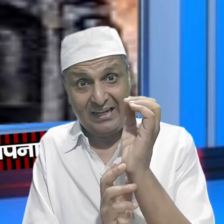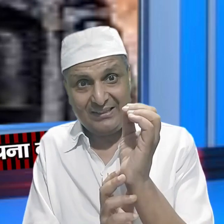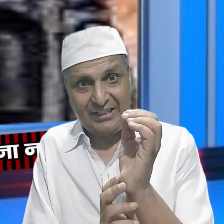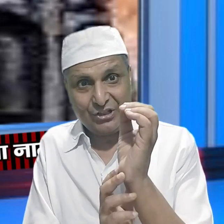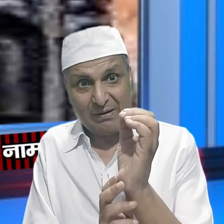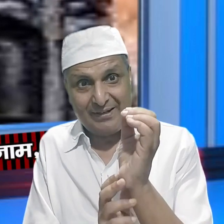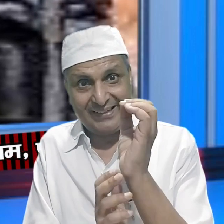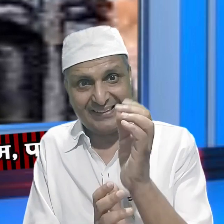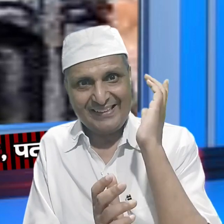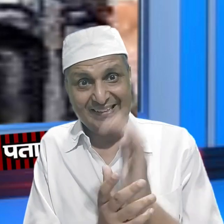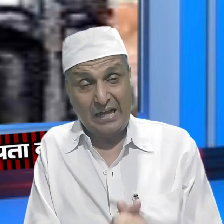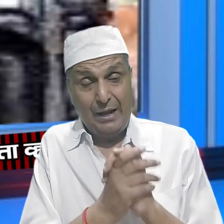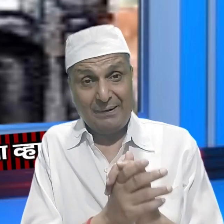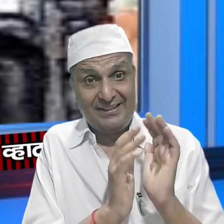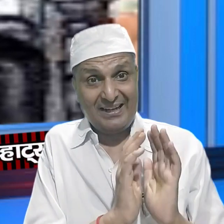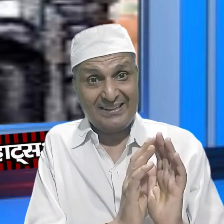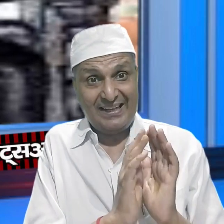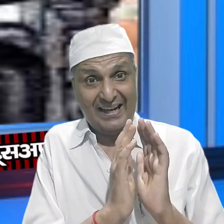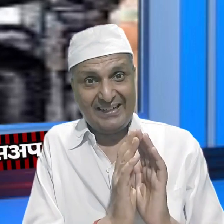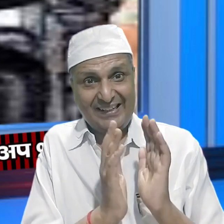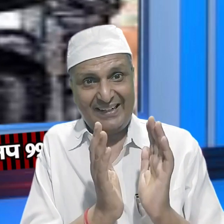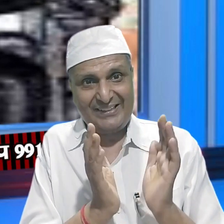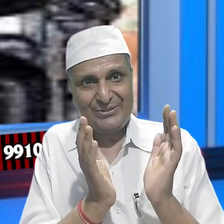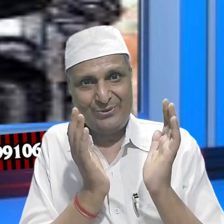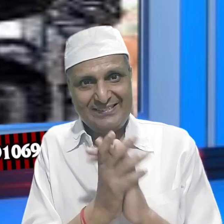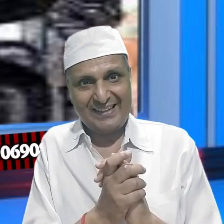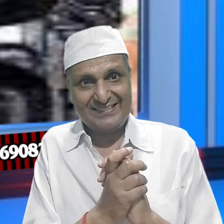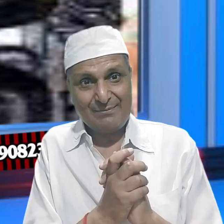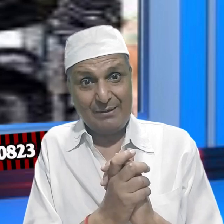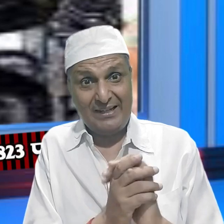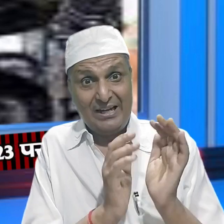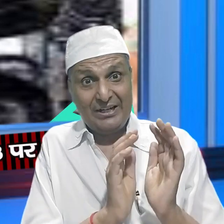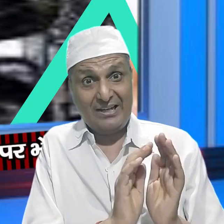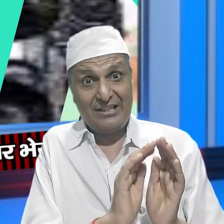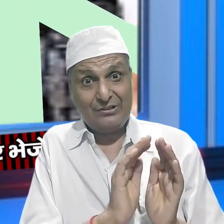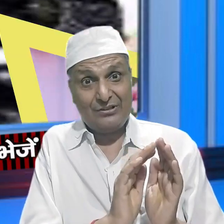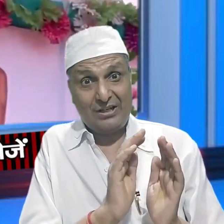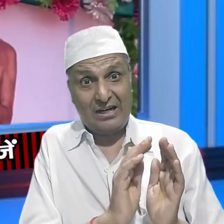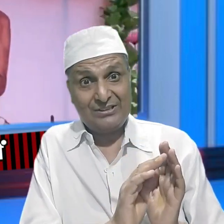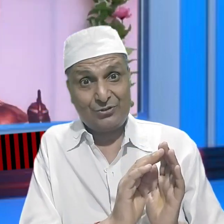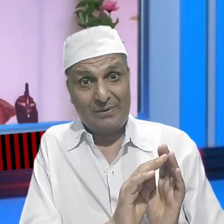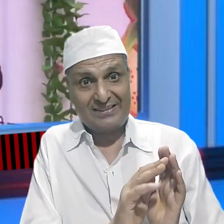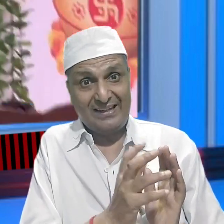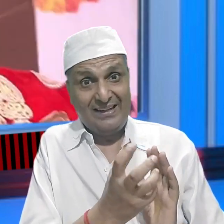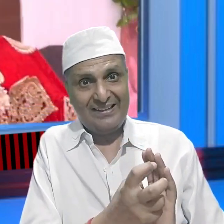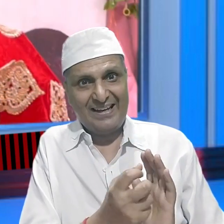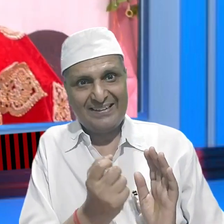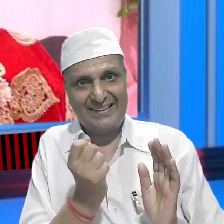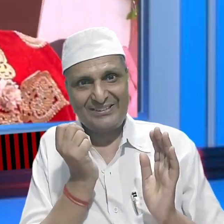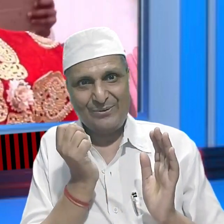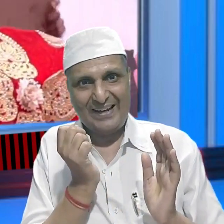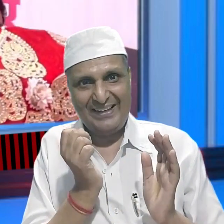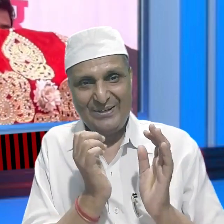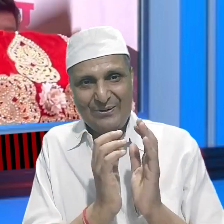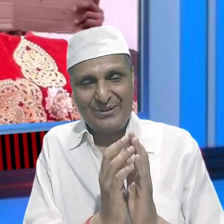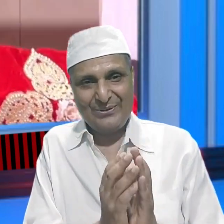आए अंधेश्वर बाबा के दर्शन करिएगा। पर क्या कहते हैं आचार्य श्री सुनील सागर इसके बारे में, कैसे कहाँ चतुर्मास था, यहाँ